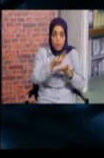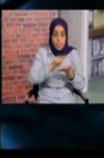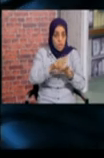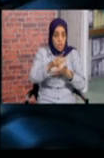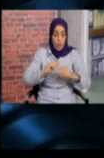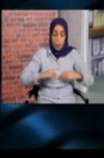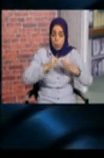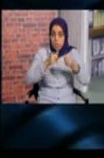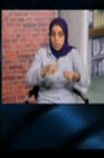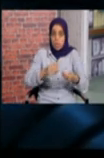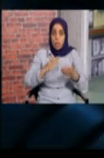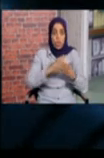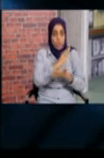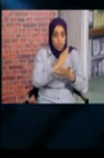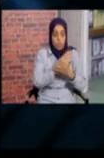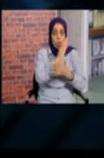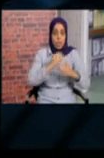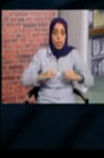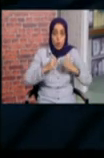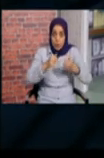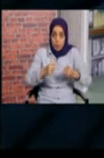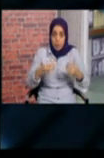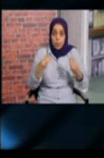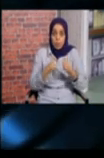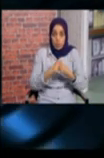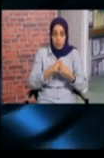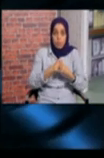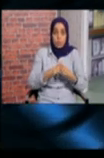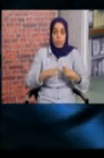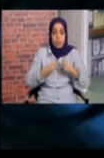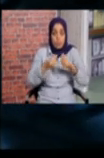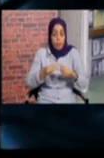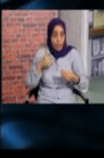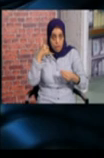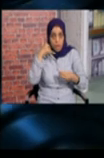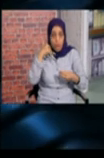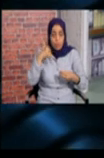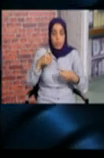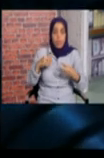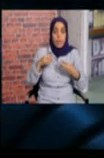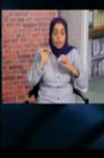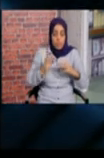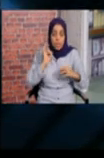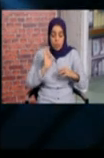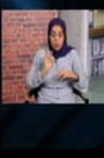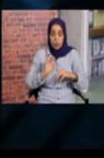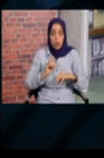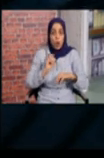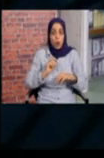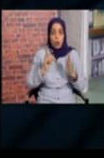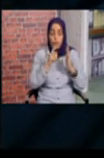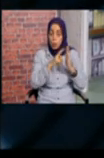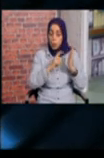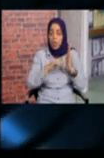داخلها للاداره في حاله ان هي بتاخد خطواتها وتتاكد من يعني جديه البلاغ، بيكون في اتخاذ اجراءات قانونيه قويه